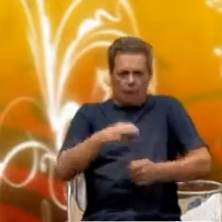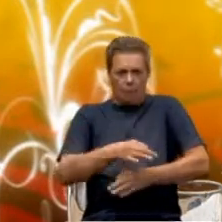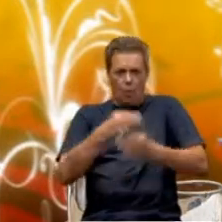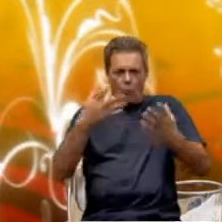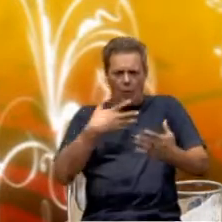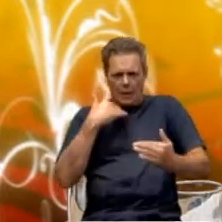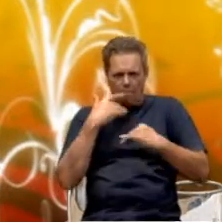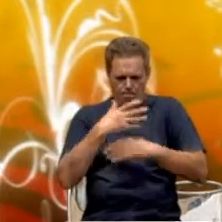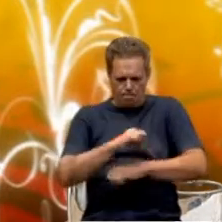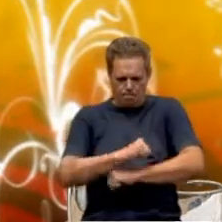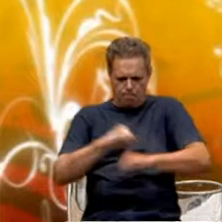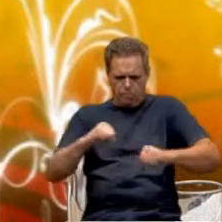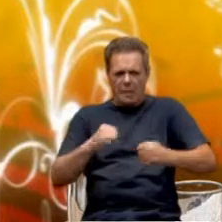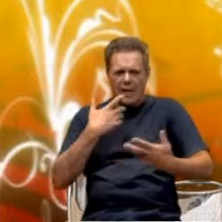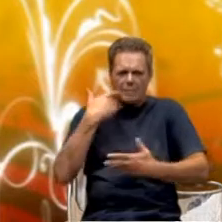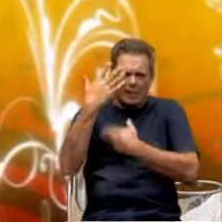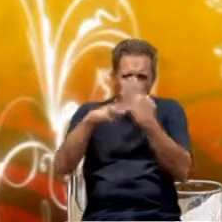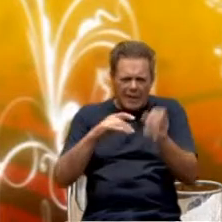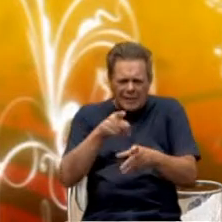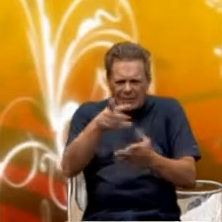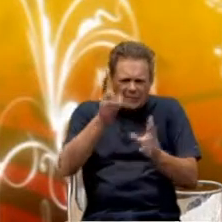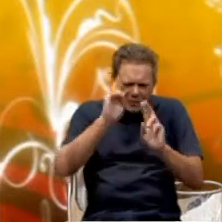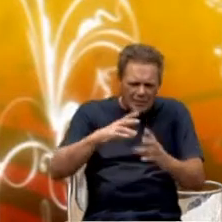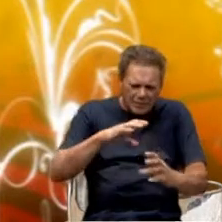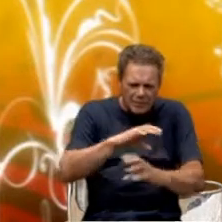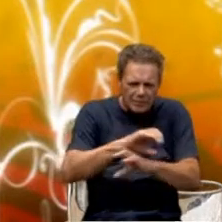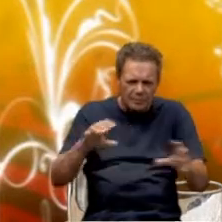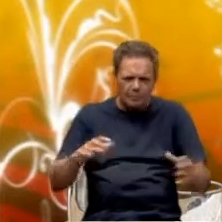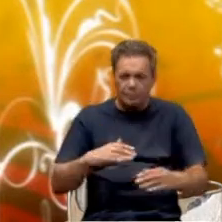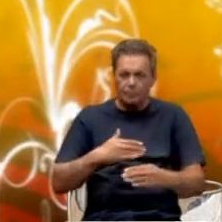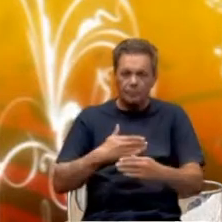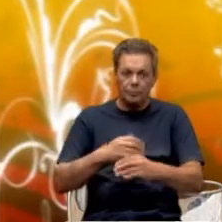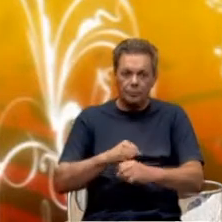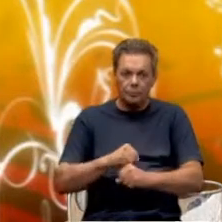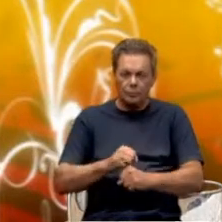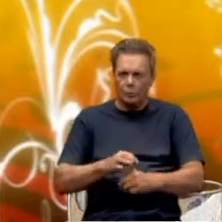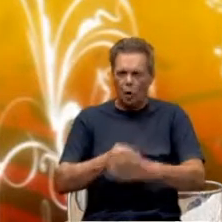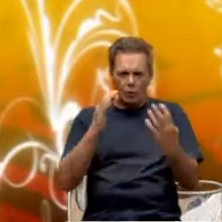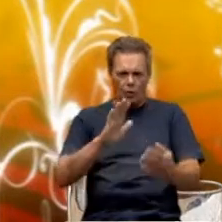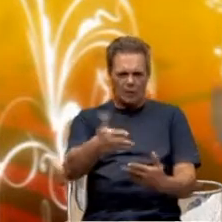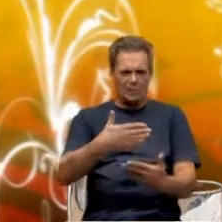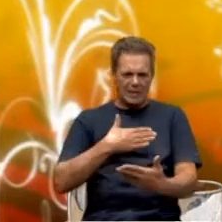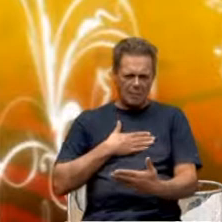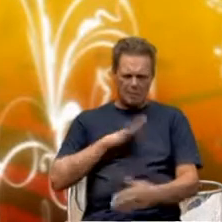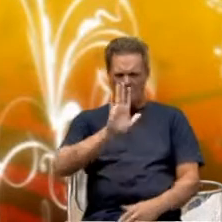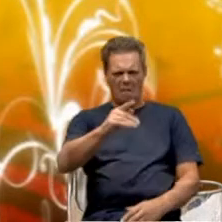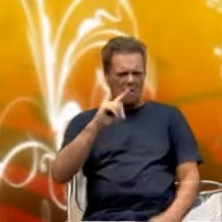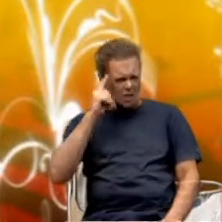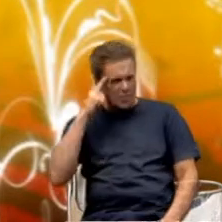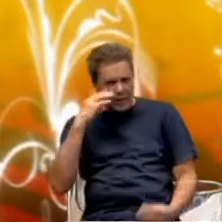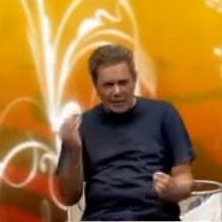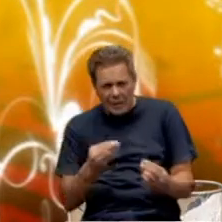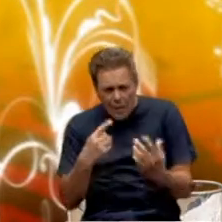način ih malo otvorite prema sebi, prema vašim idejama da nešto